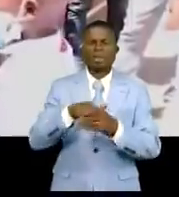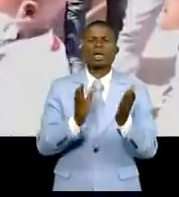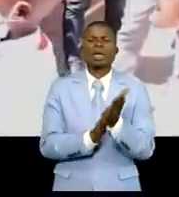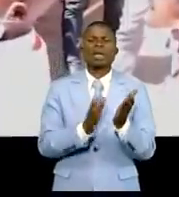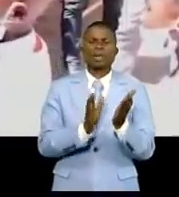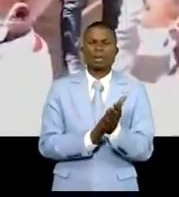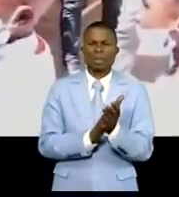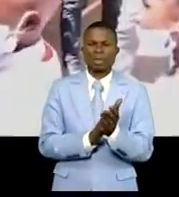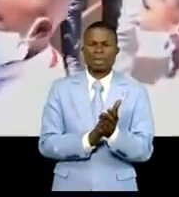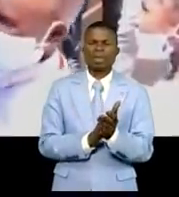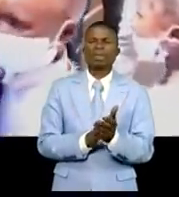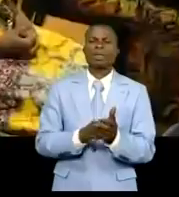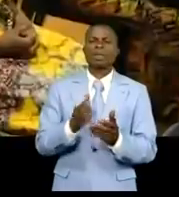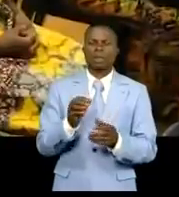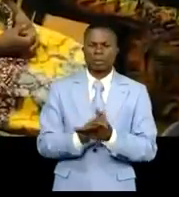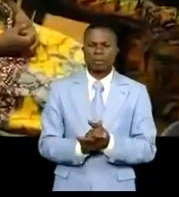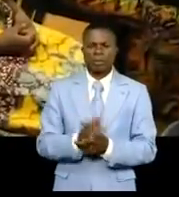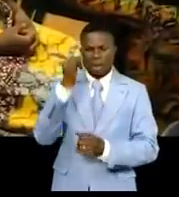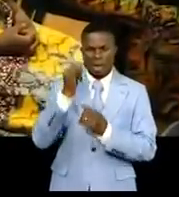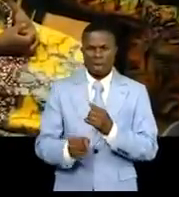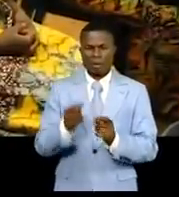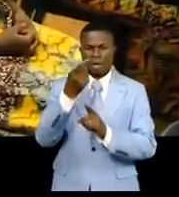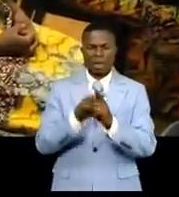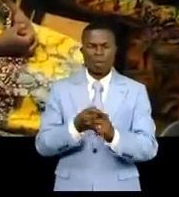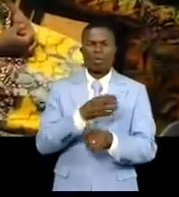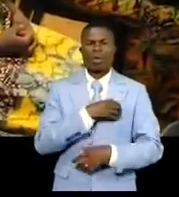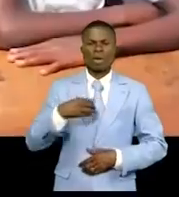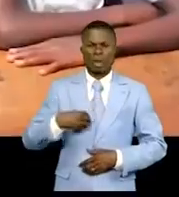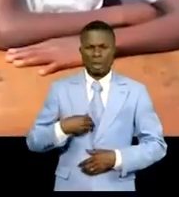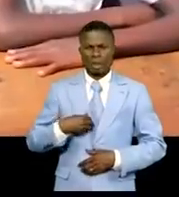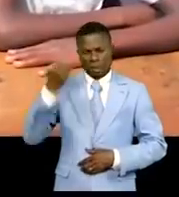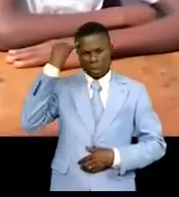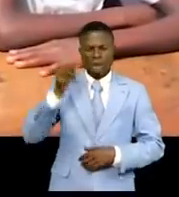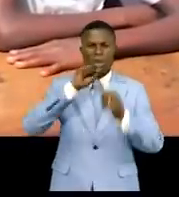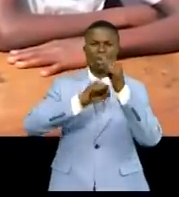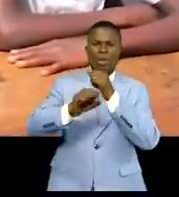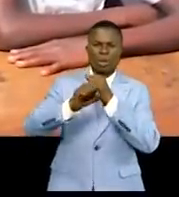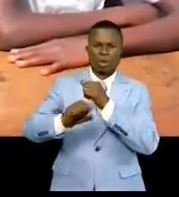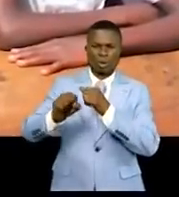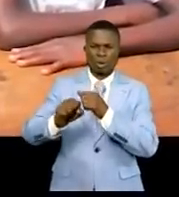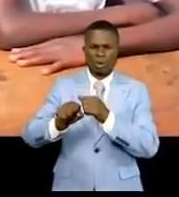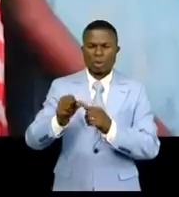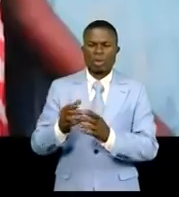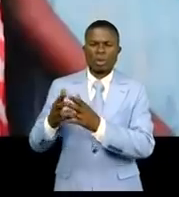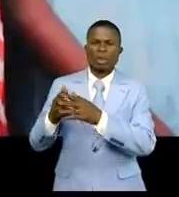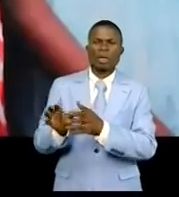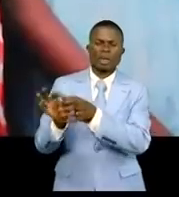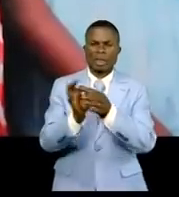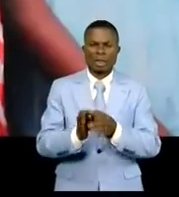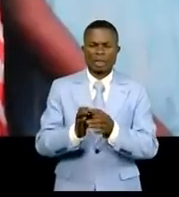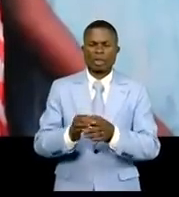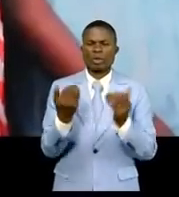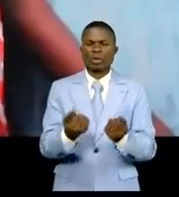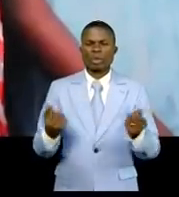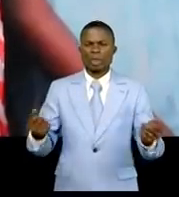et réinsérés. Ensuite, la clôture du mois dédié à la femme dans le cadre de la campagne du Fonds des Nations Unies pour l'enfance UNICEF. Les